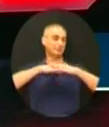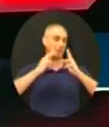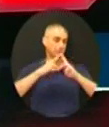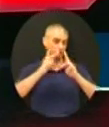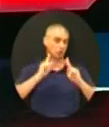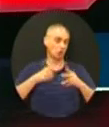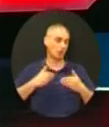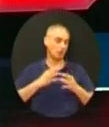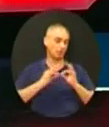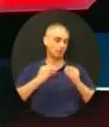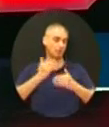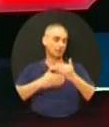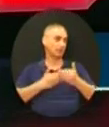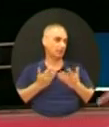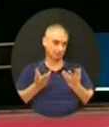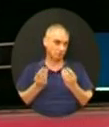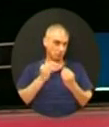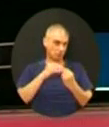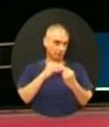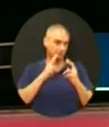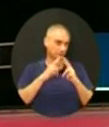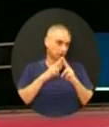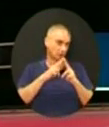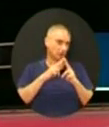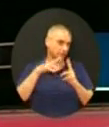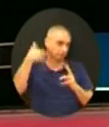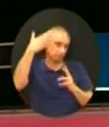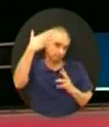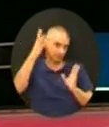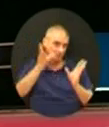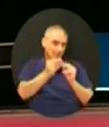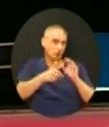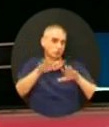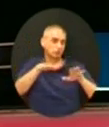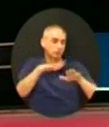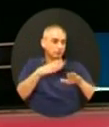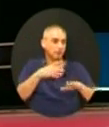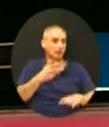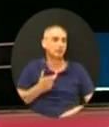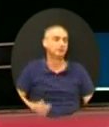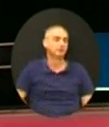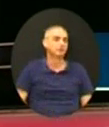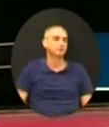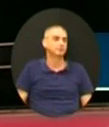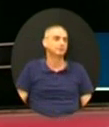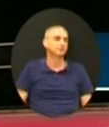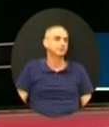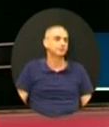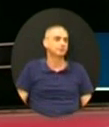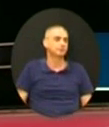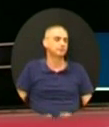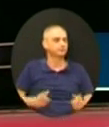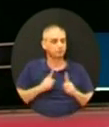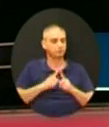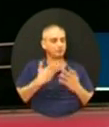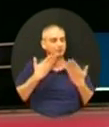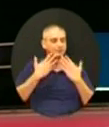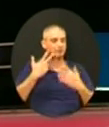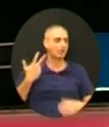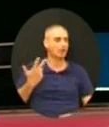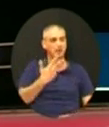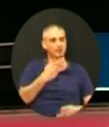הזאת להתניע, בנוסף לפגישה אולי שתהיה עתידית עם ראש הממשלה, זה איזושהי פסגה